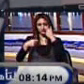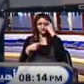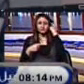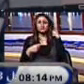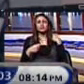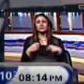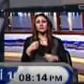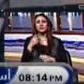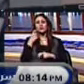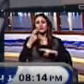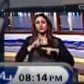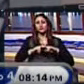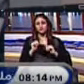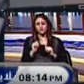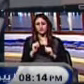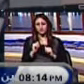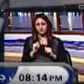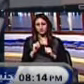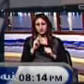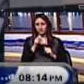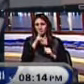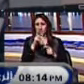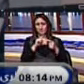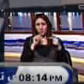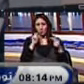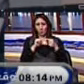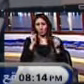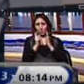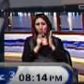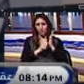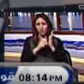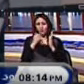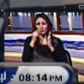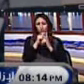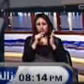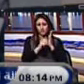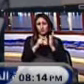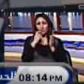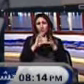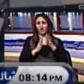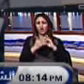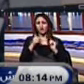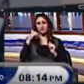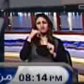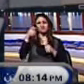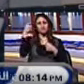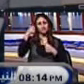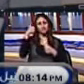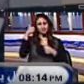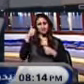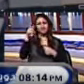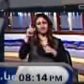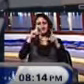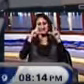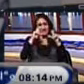انت المره دي مش جايب فقير دستوري ولا ضريع في القانون، جايب مصور صحفي، فبشكرك. لا لا، انا احييك يا استاذ طارق على هذا